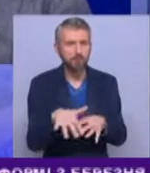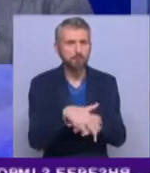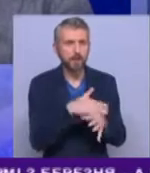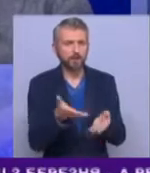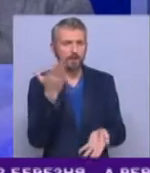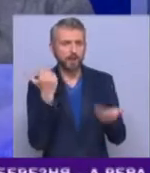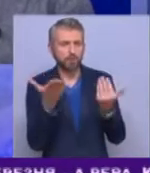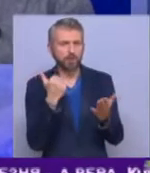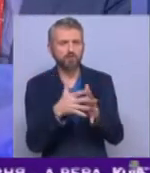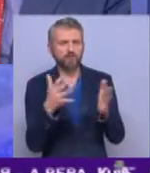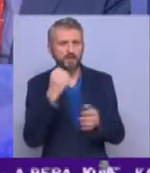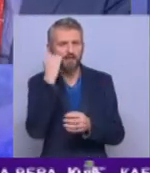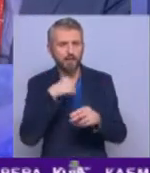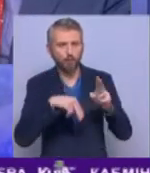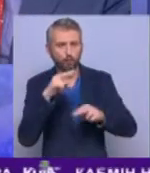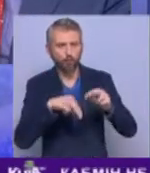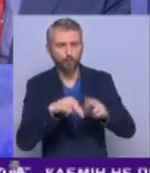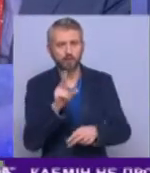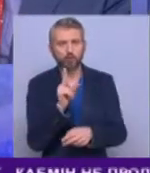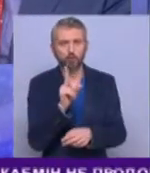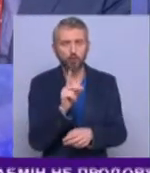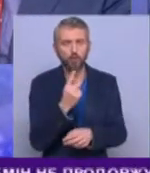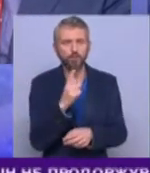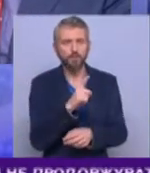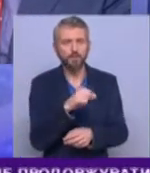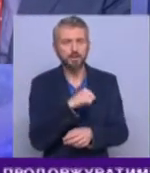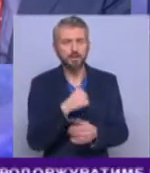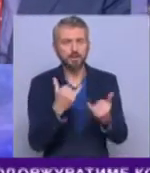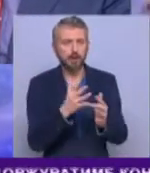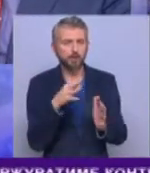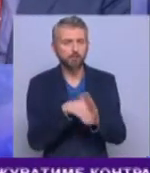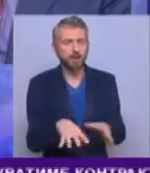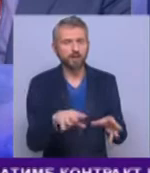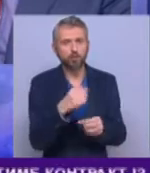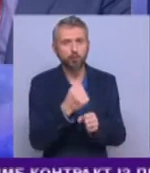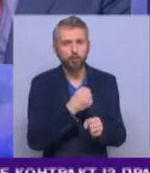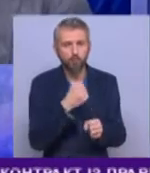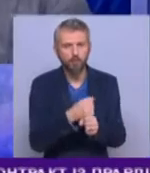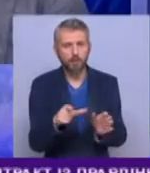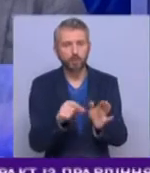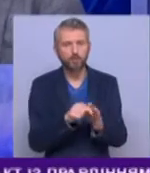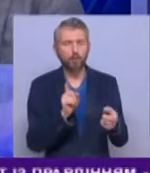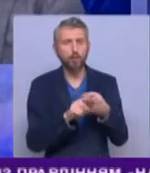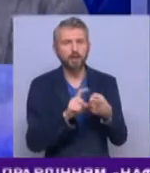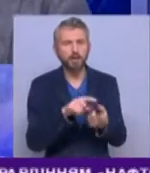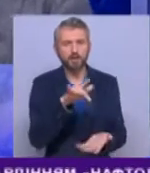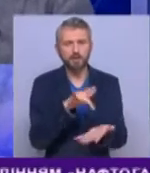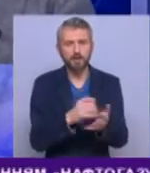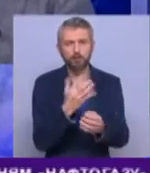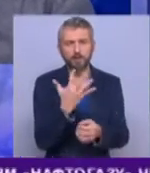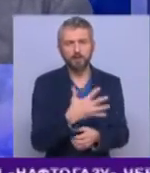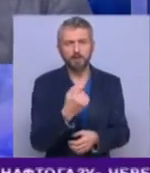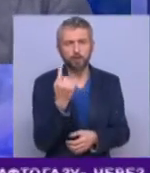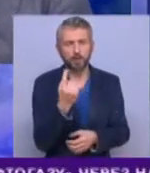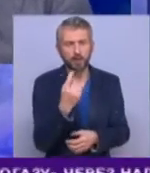оцих великих старих конструкцій. Друге, навіть зараз запровадили, спільно розробили з контактним центром